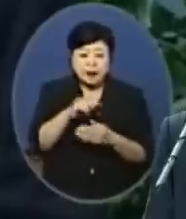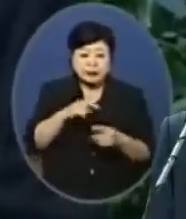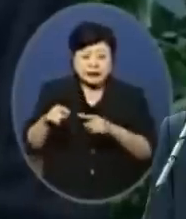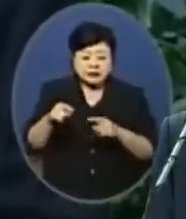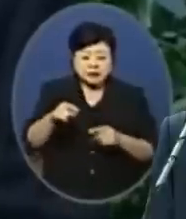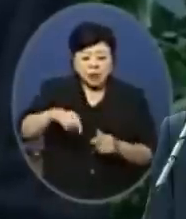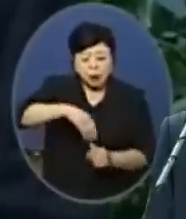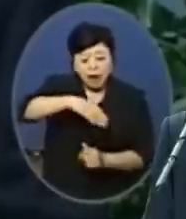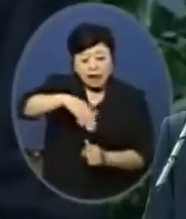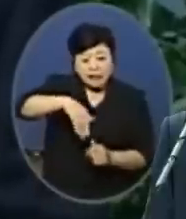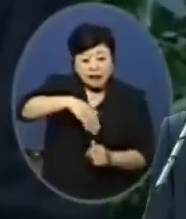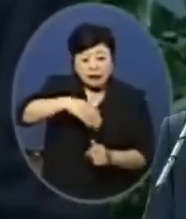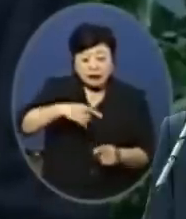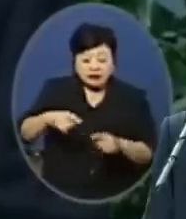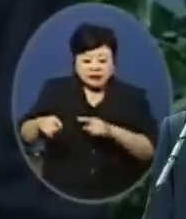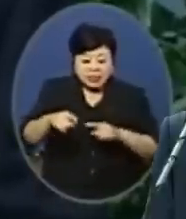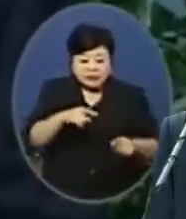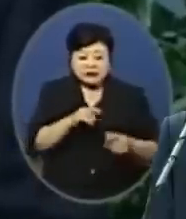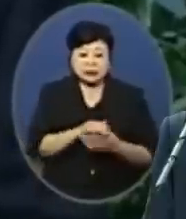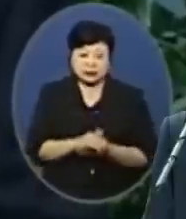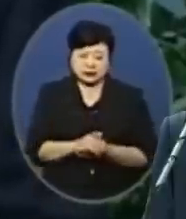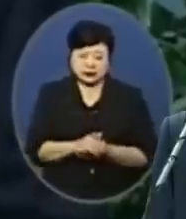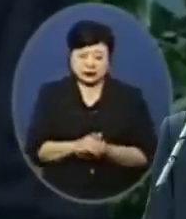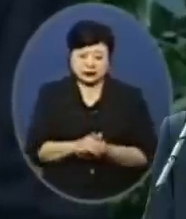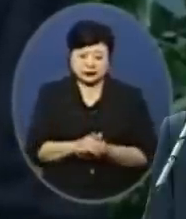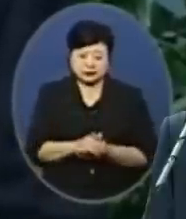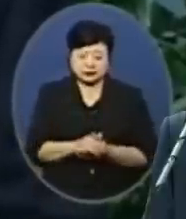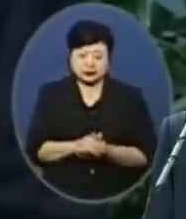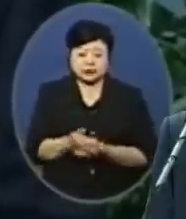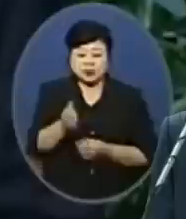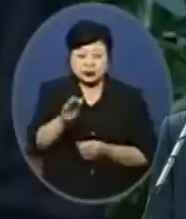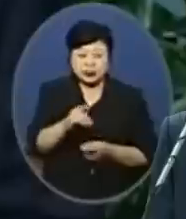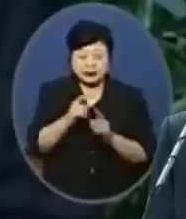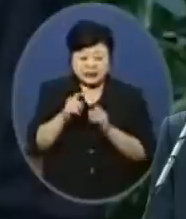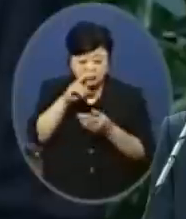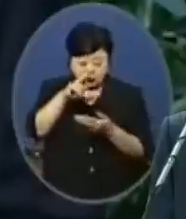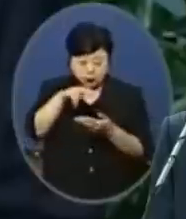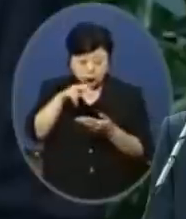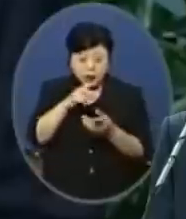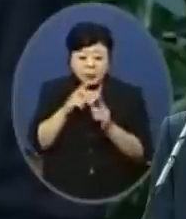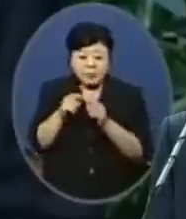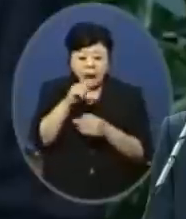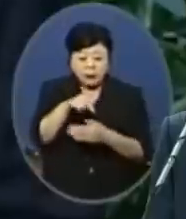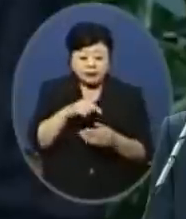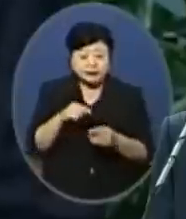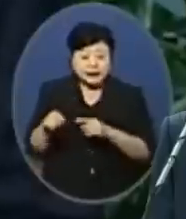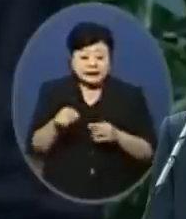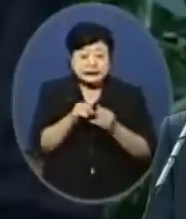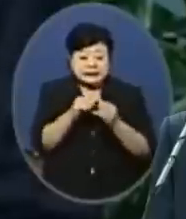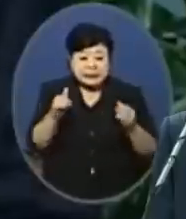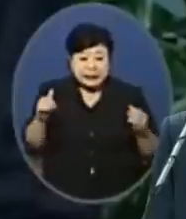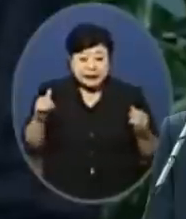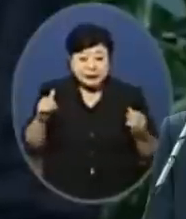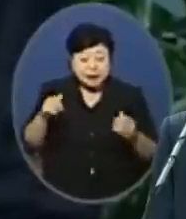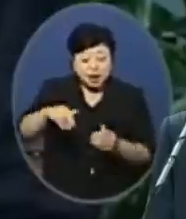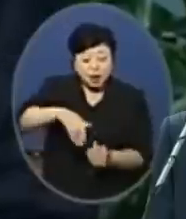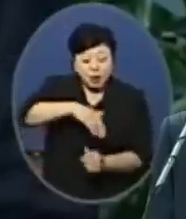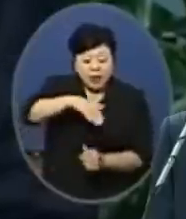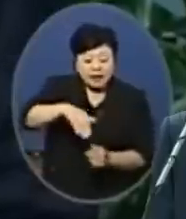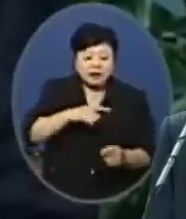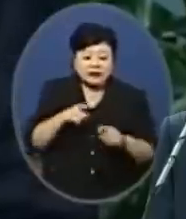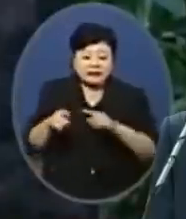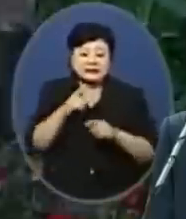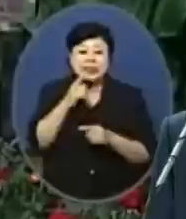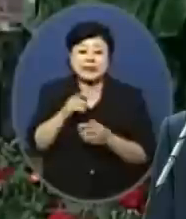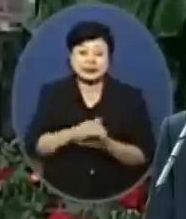환경을 다스리려고 하는 것입니다. 그런데 성경은 마음을 다스리는 자가 환경을